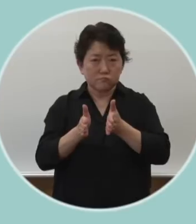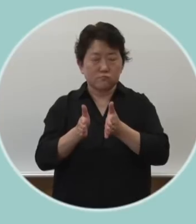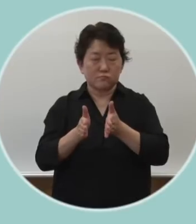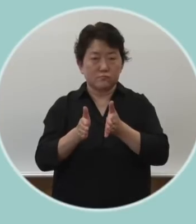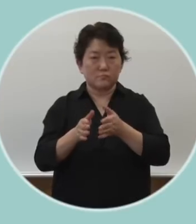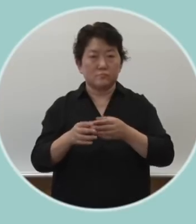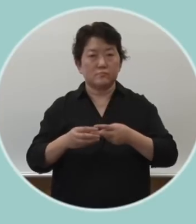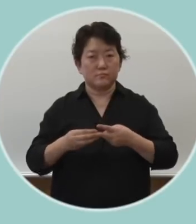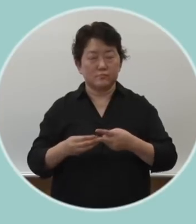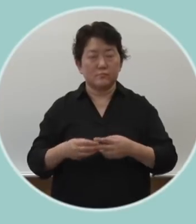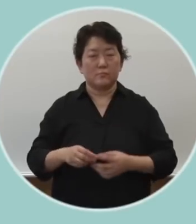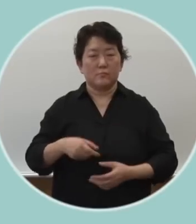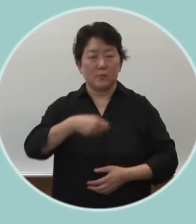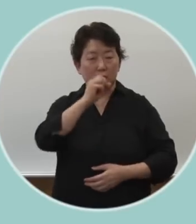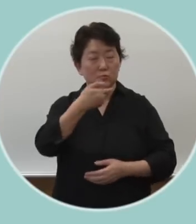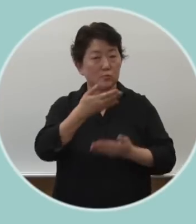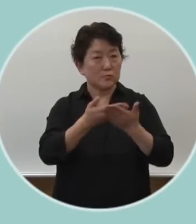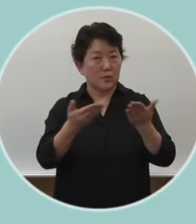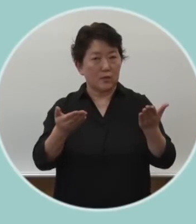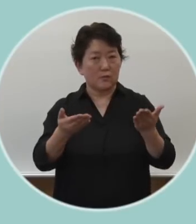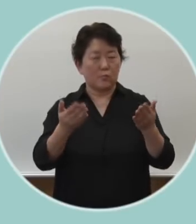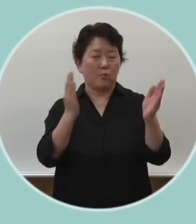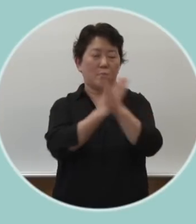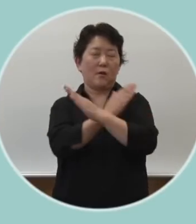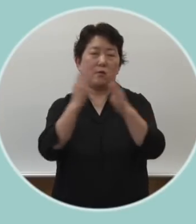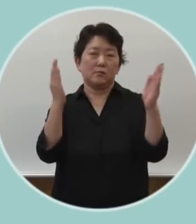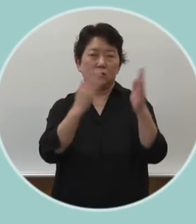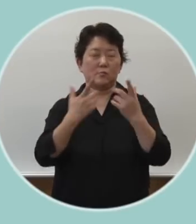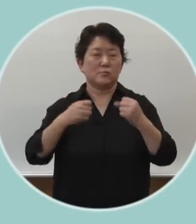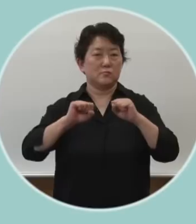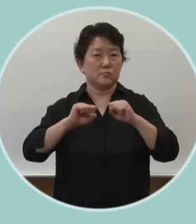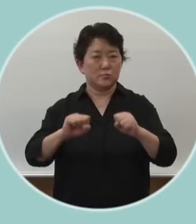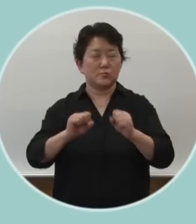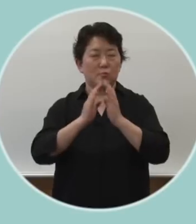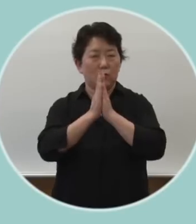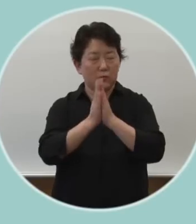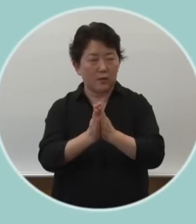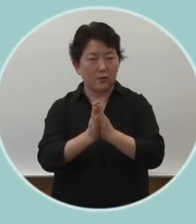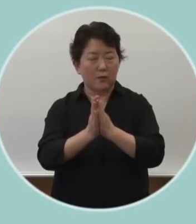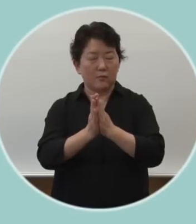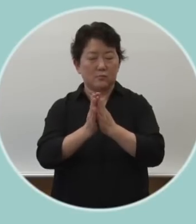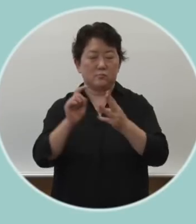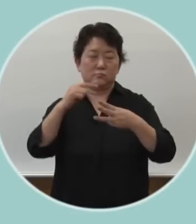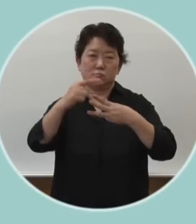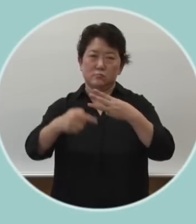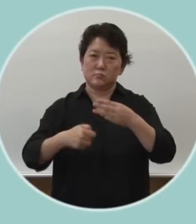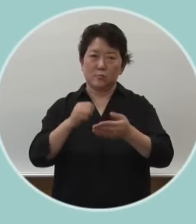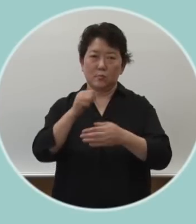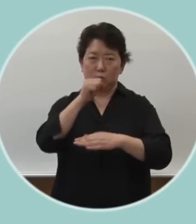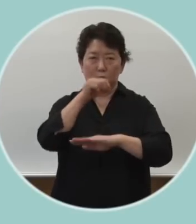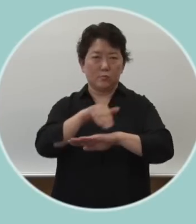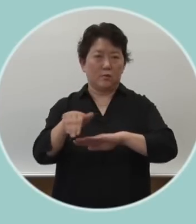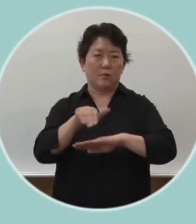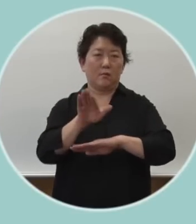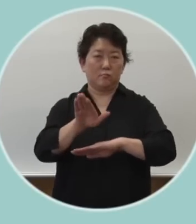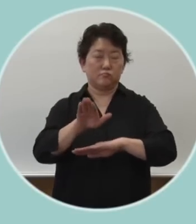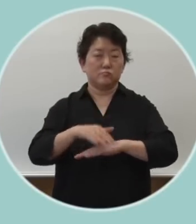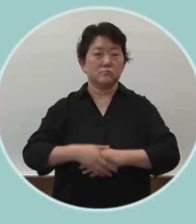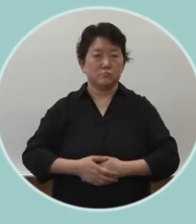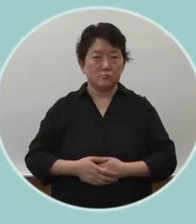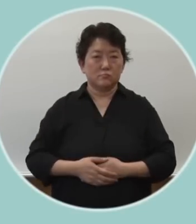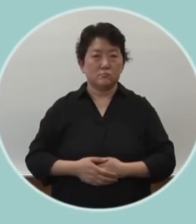粛、飲食店への換気徹底の要請などが予定されていると伺ってございます